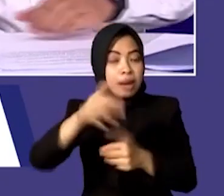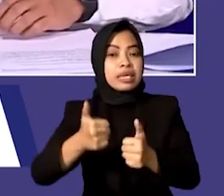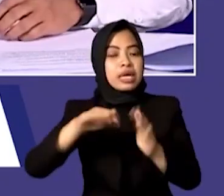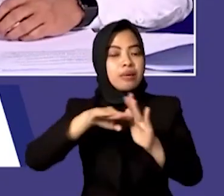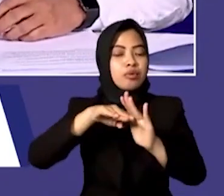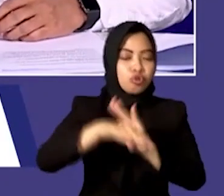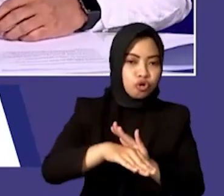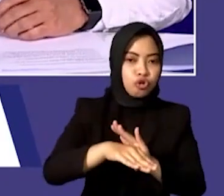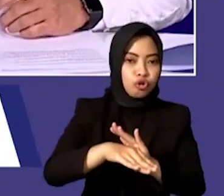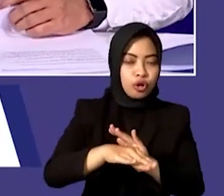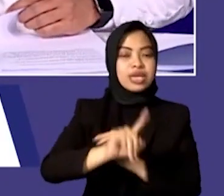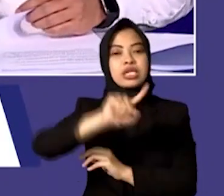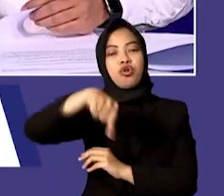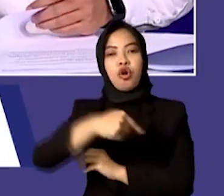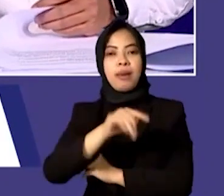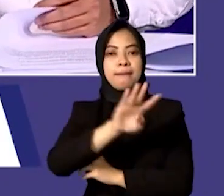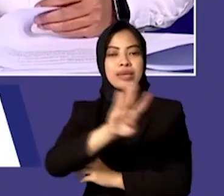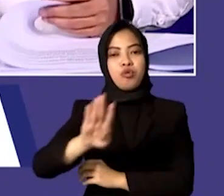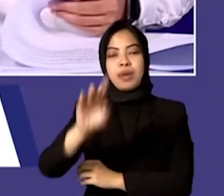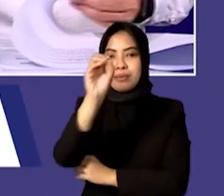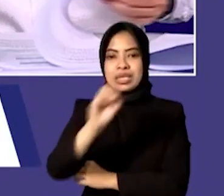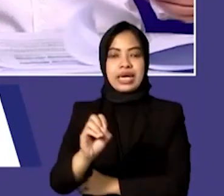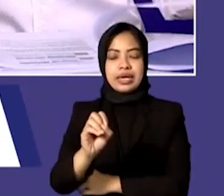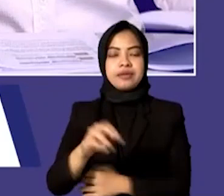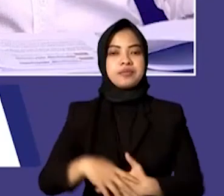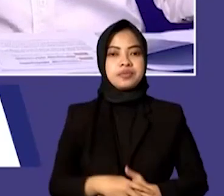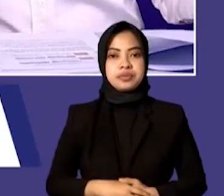menjadi 1,40 4%